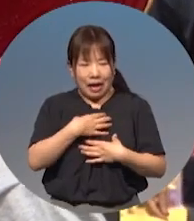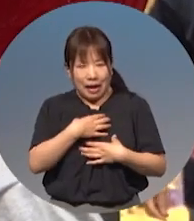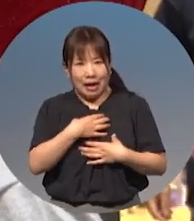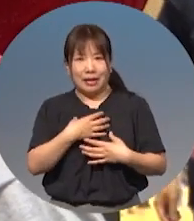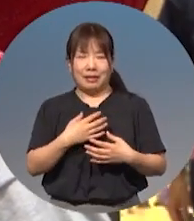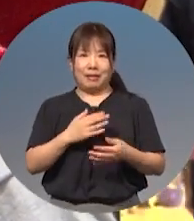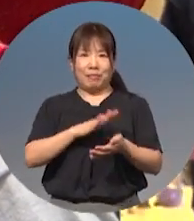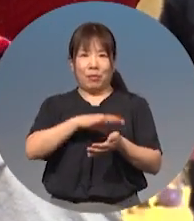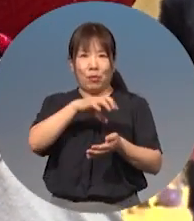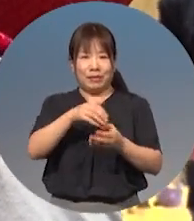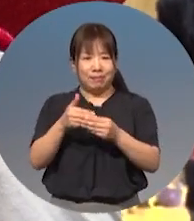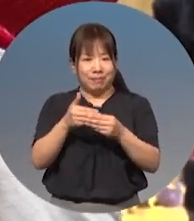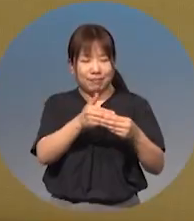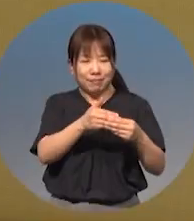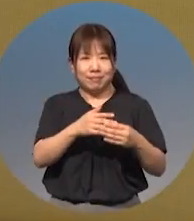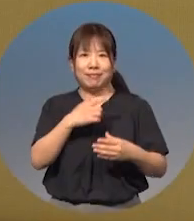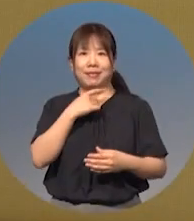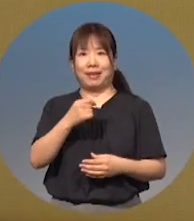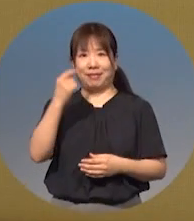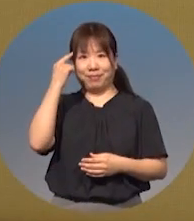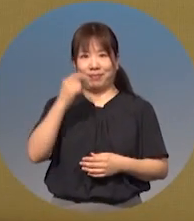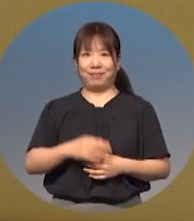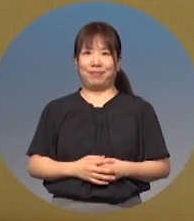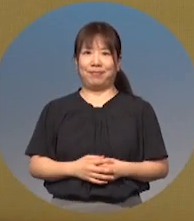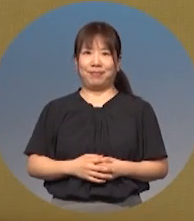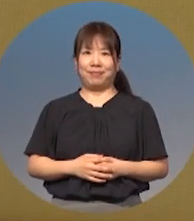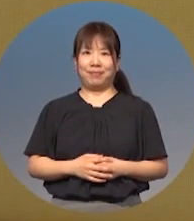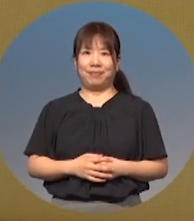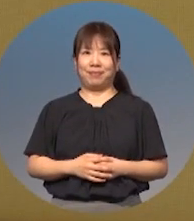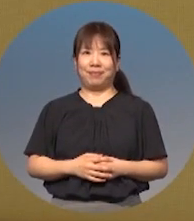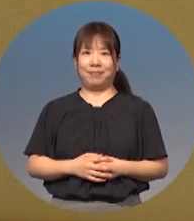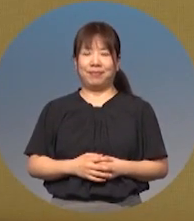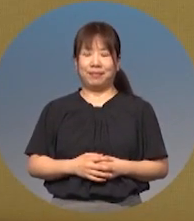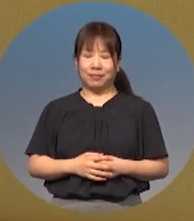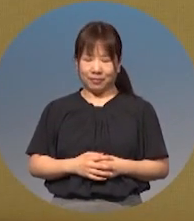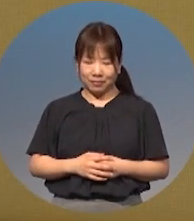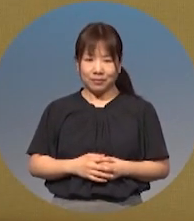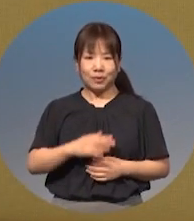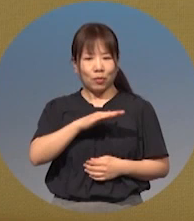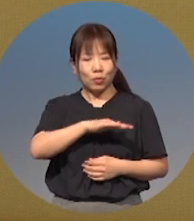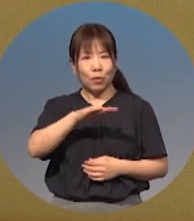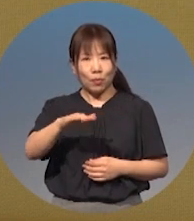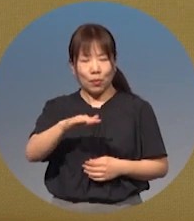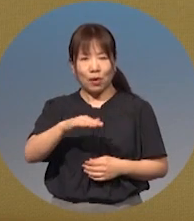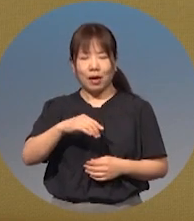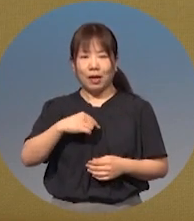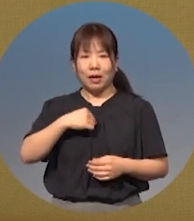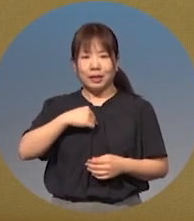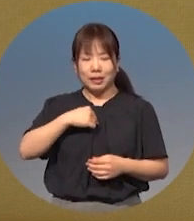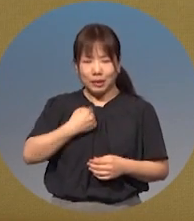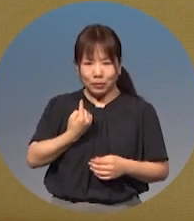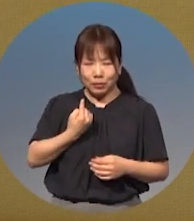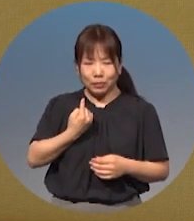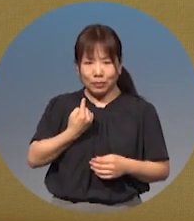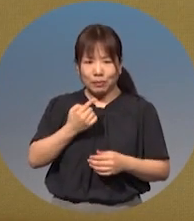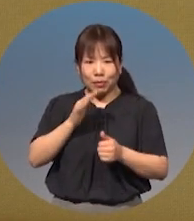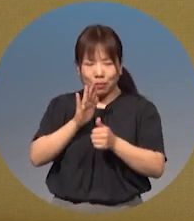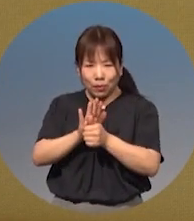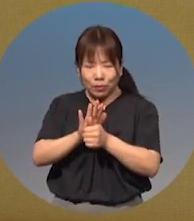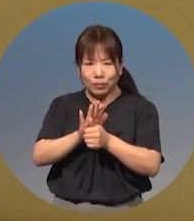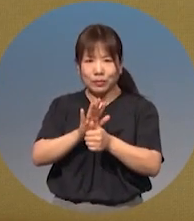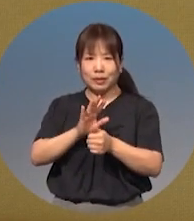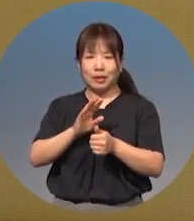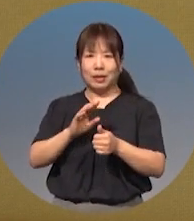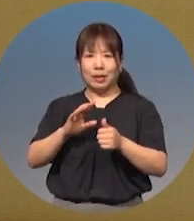連れて行ってあげたりしたいです自分でちょっとでも何か帰れるんだとか一人でも影響力